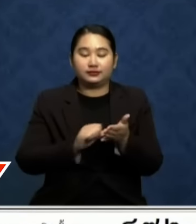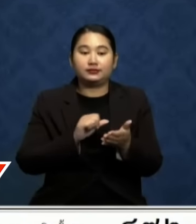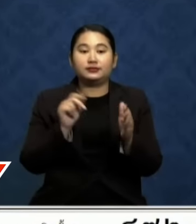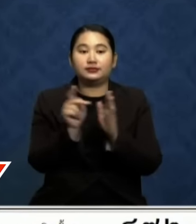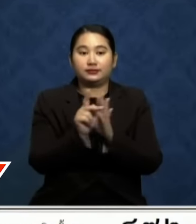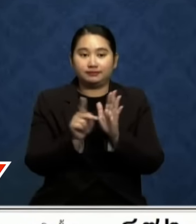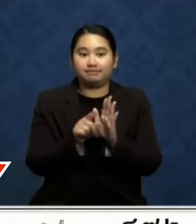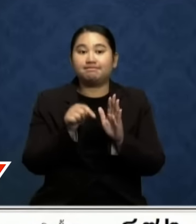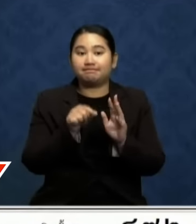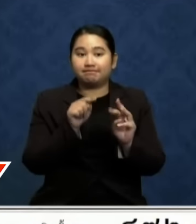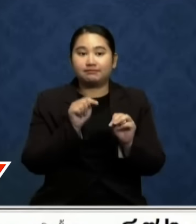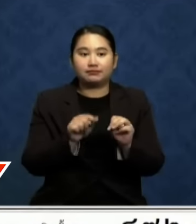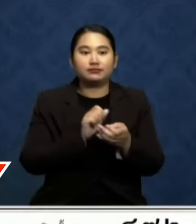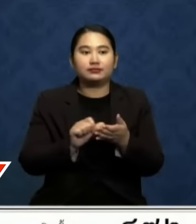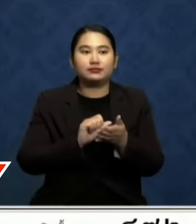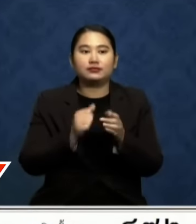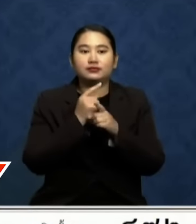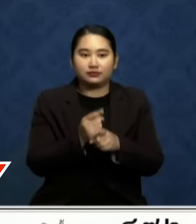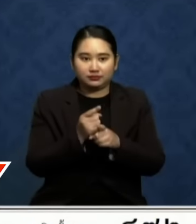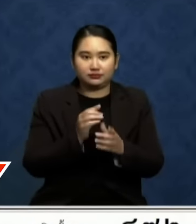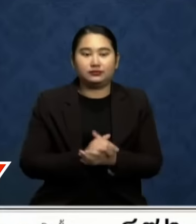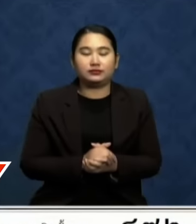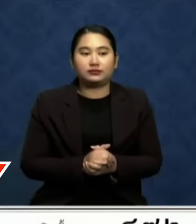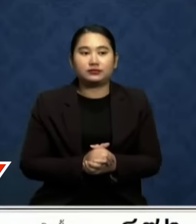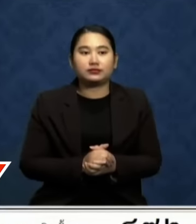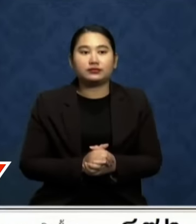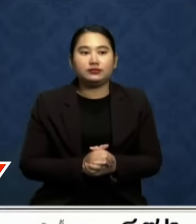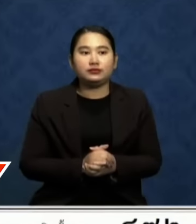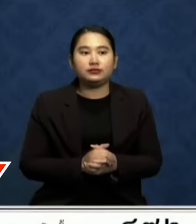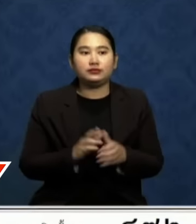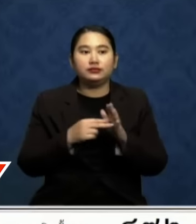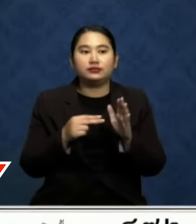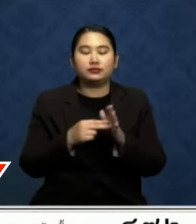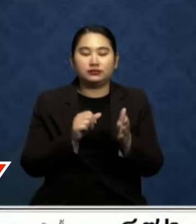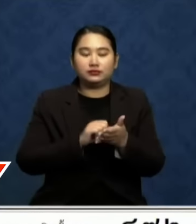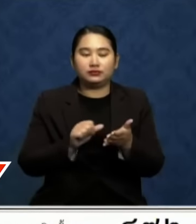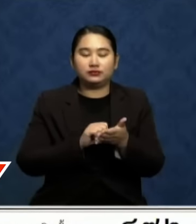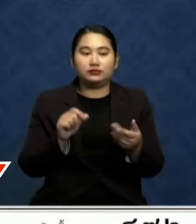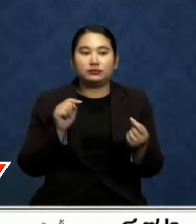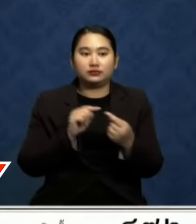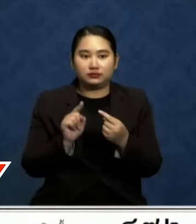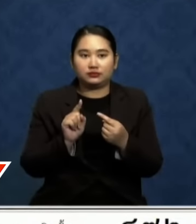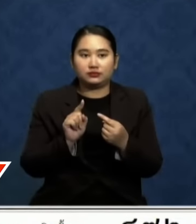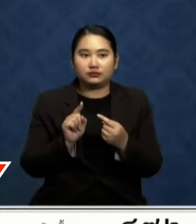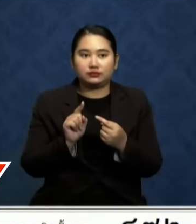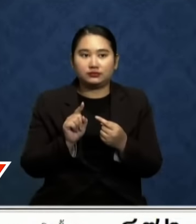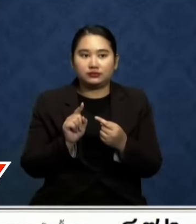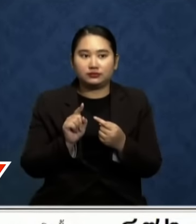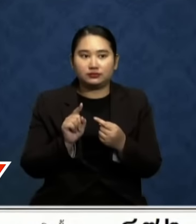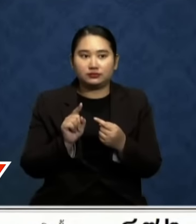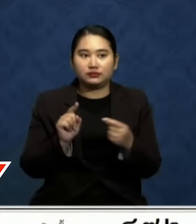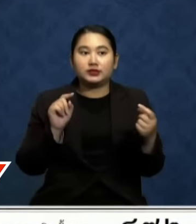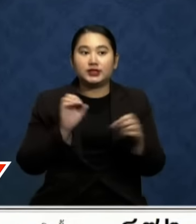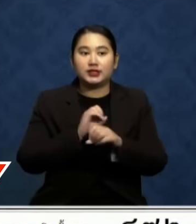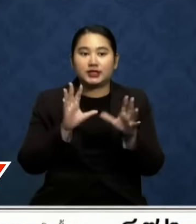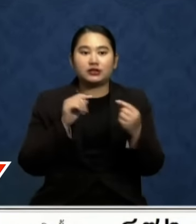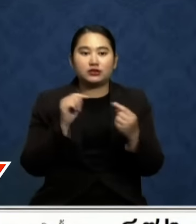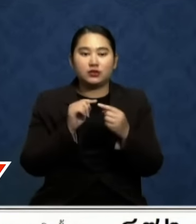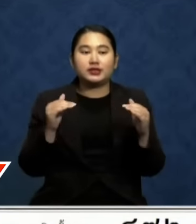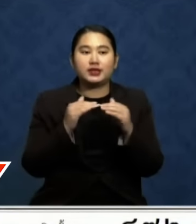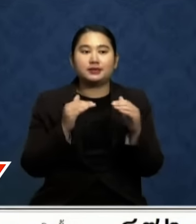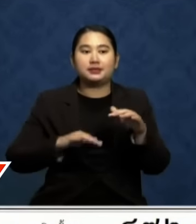ตามที่คณะกรรมการนี้ได้บอกเลยค่ะว่าเป็นการแก้ไขที่เป็นการ จัดเป็นการปักหมุดสิทธิขั้นพื้นฐ